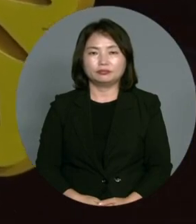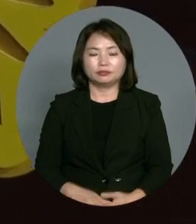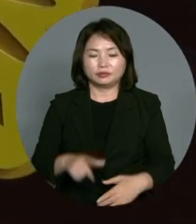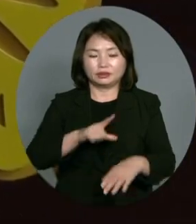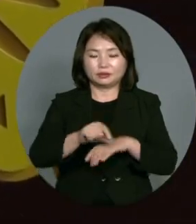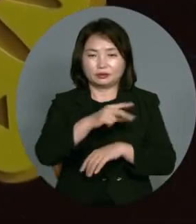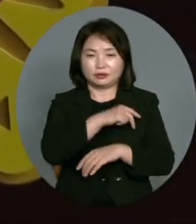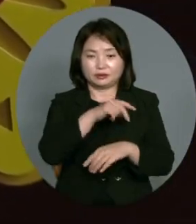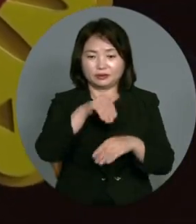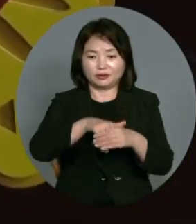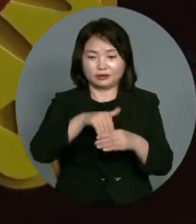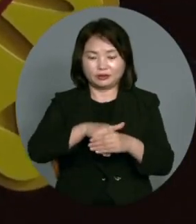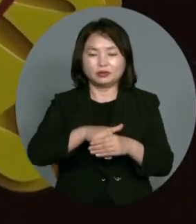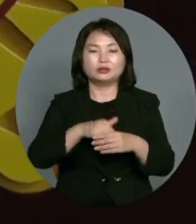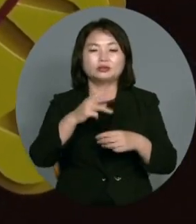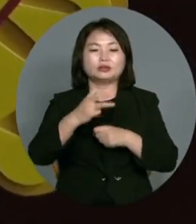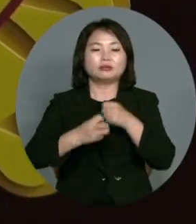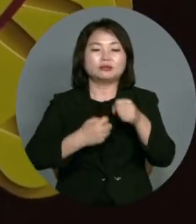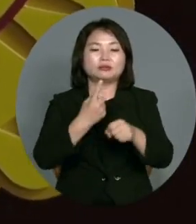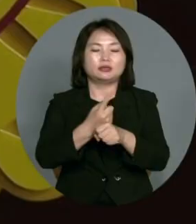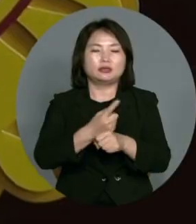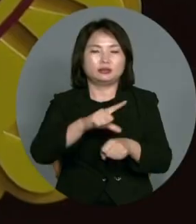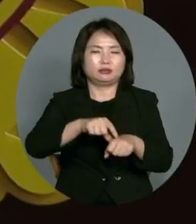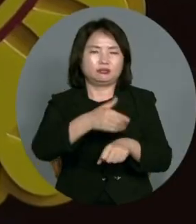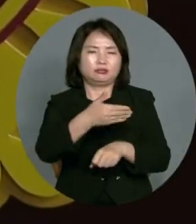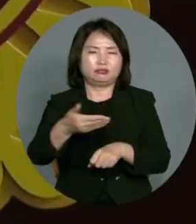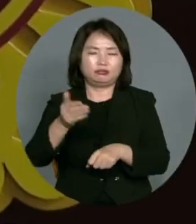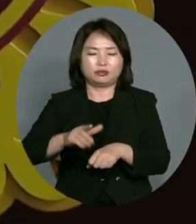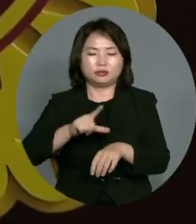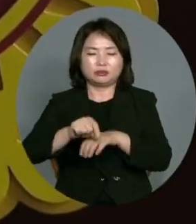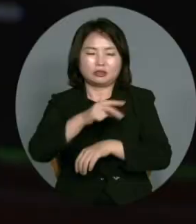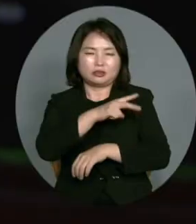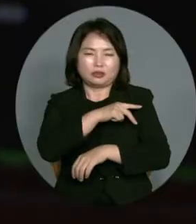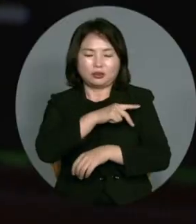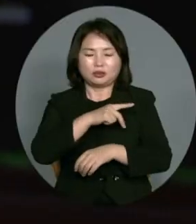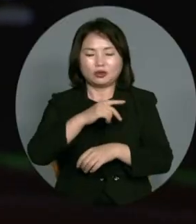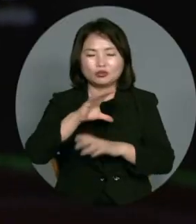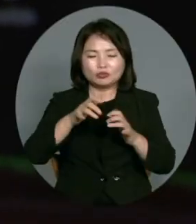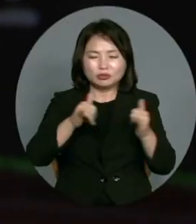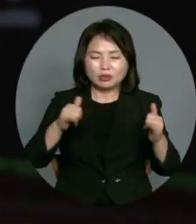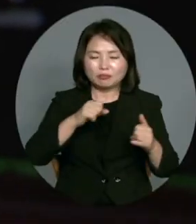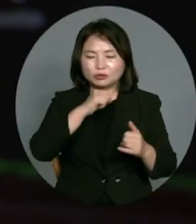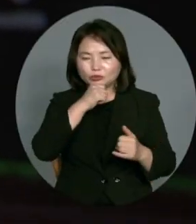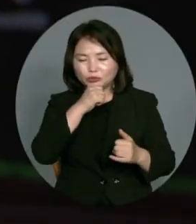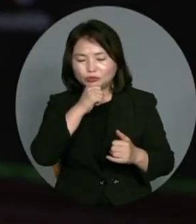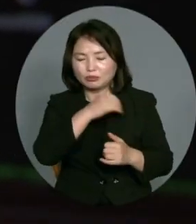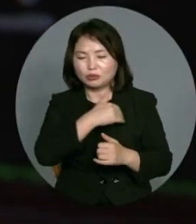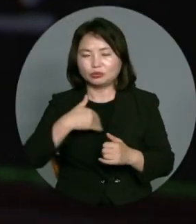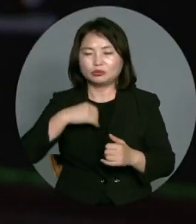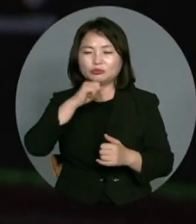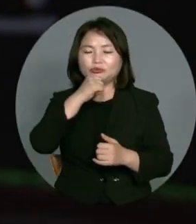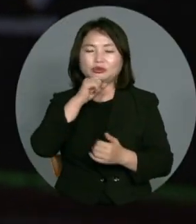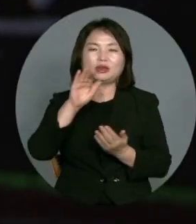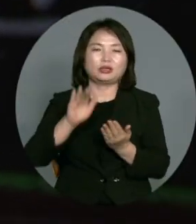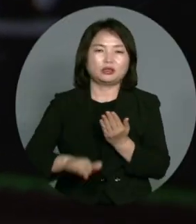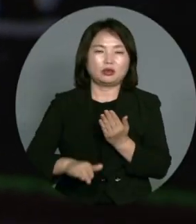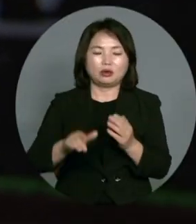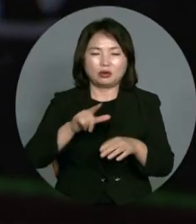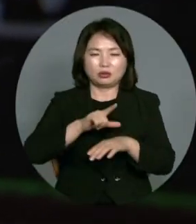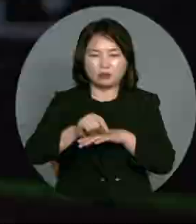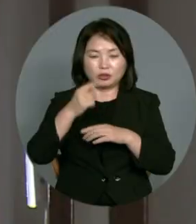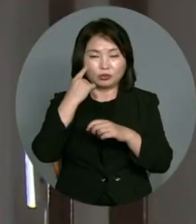지방 의원 선거가 c 인근 g3 11년이 지났지만 지방의원 에 대한 국민들의 만족도는 났습니다 한국지방행정연구원